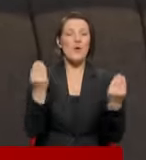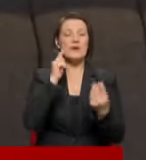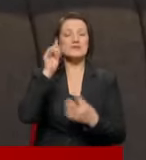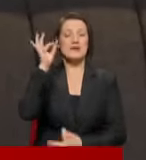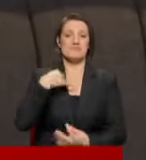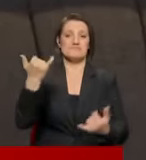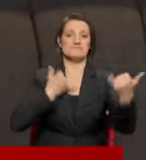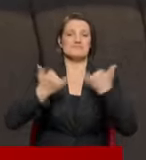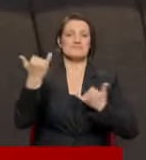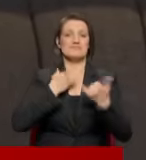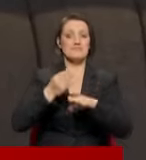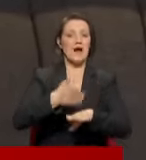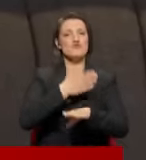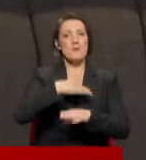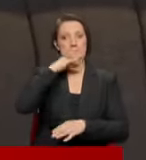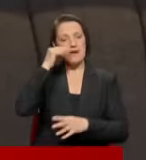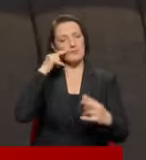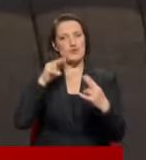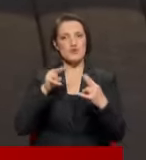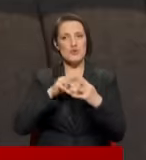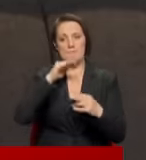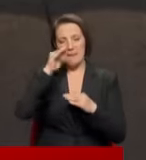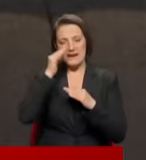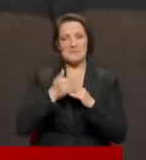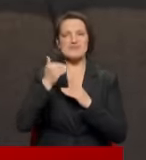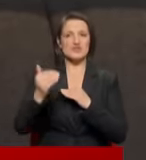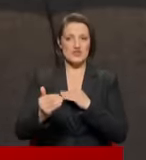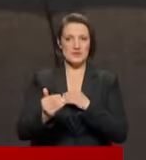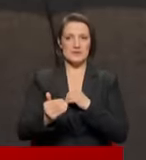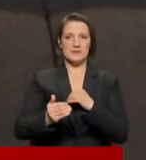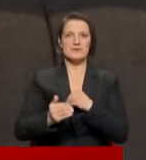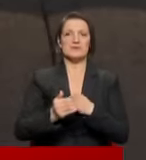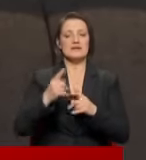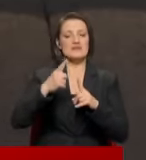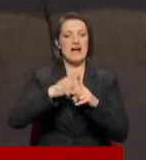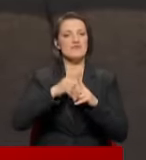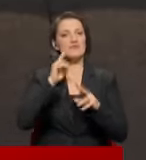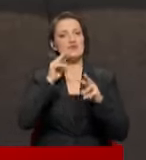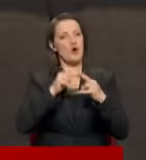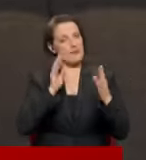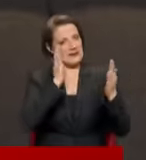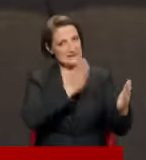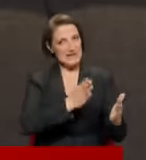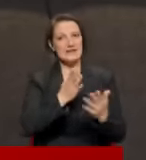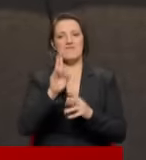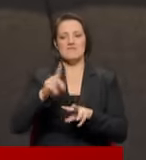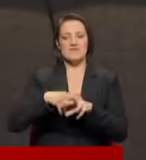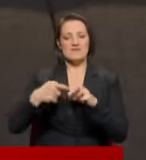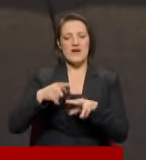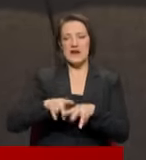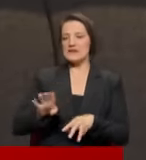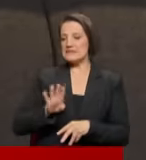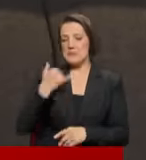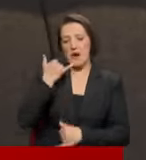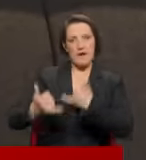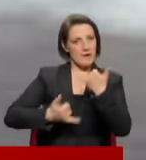insan. Bu bayramda değil, daha önceki bayramlarda da görüştük. Bayram dışında da hani Tayfun'u görmeye de gitti. Sık sık Vera'yı arar,